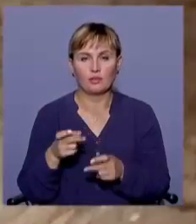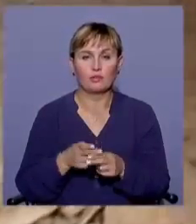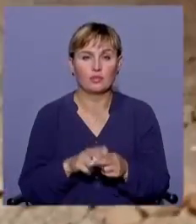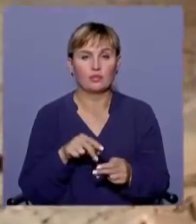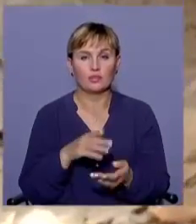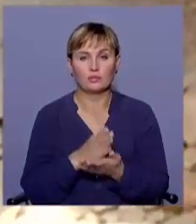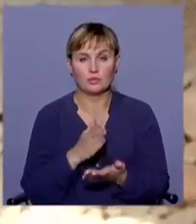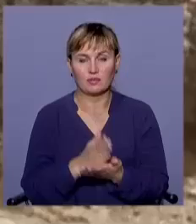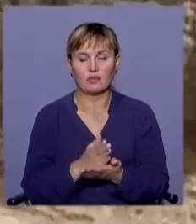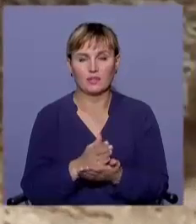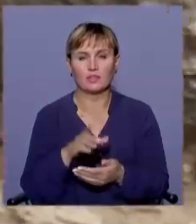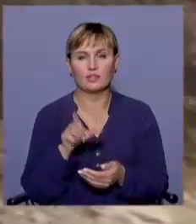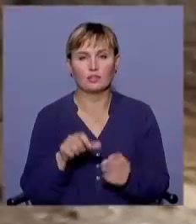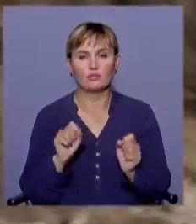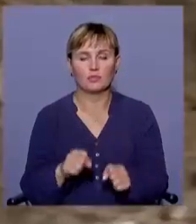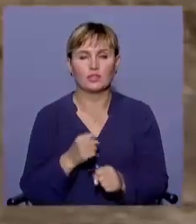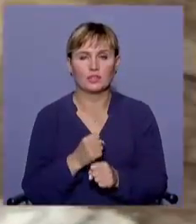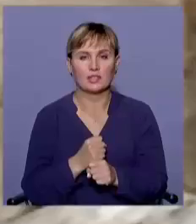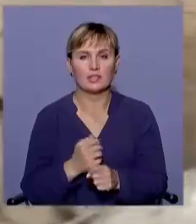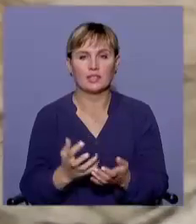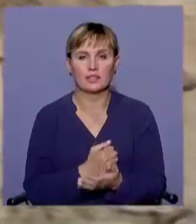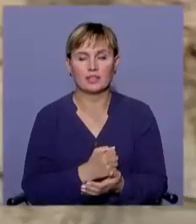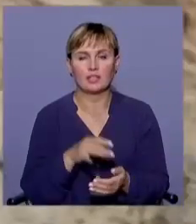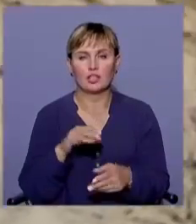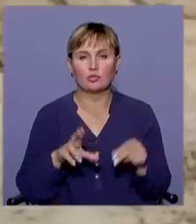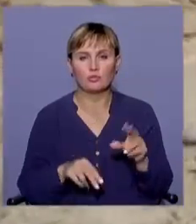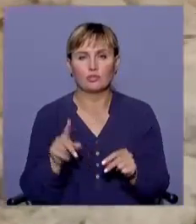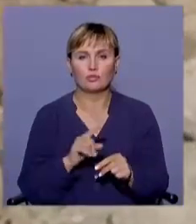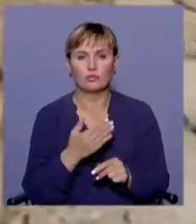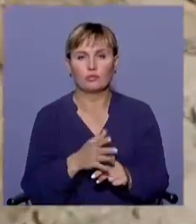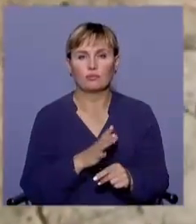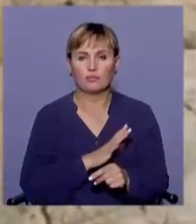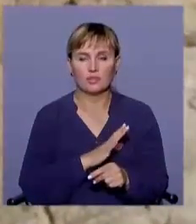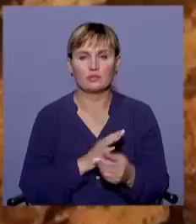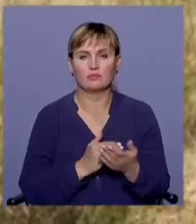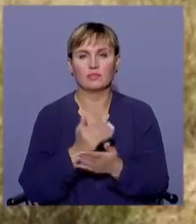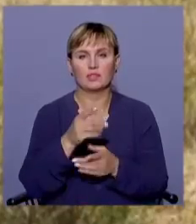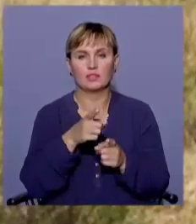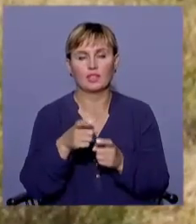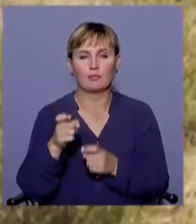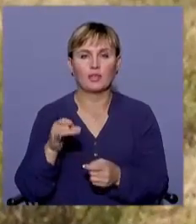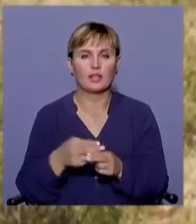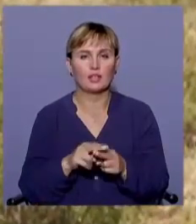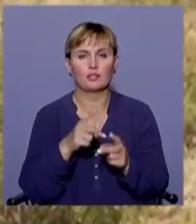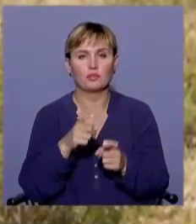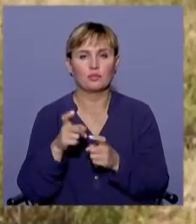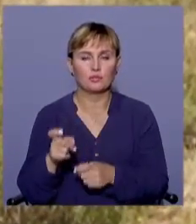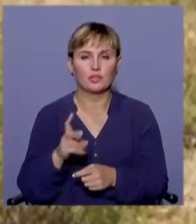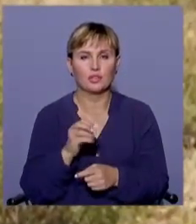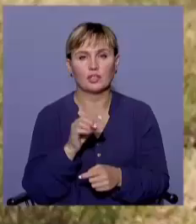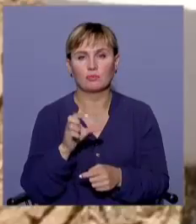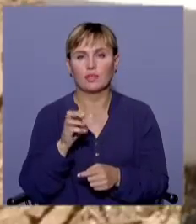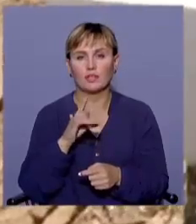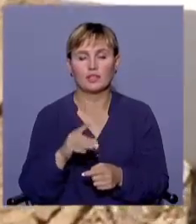существовало, вряд ли человека можно было здесь достать. Тем более учитывая, что он был непревзойденным снайпером. А это ружье Кейкебатыра. Под